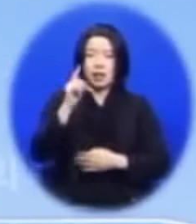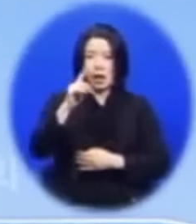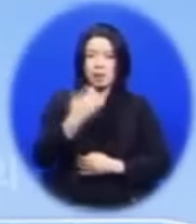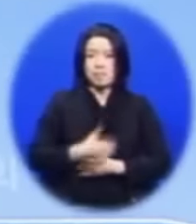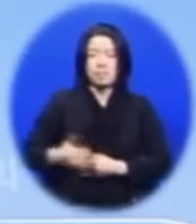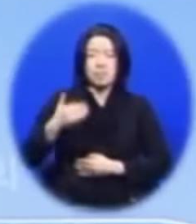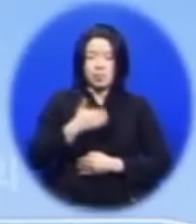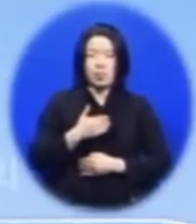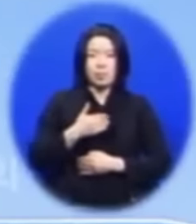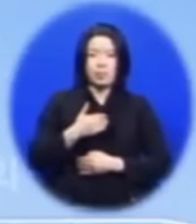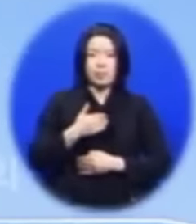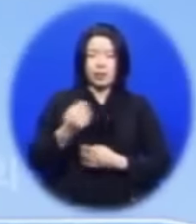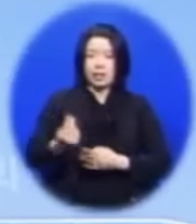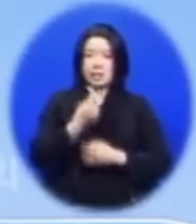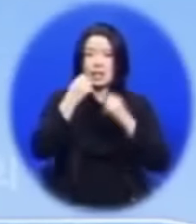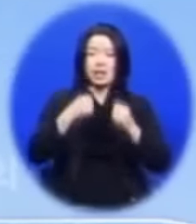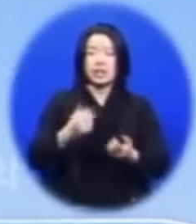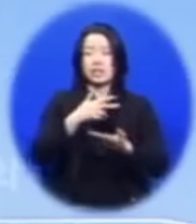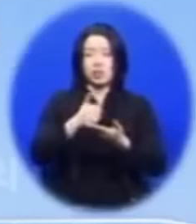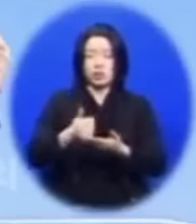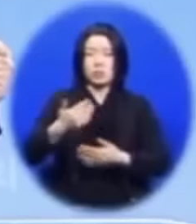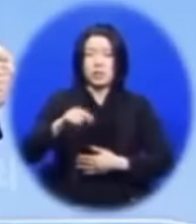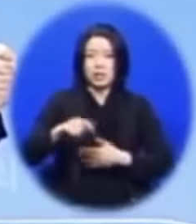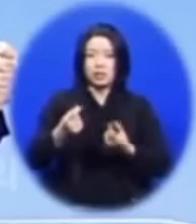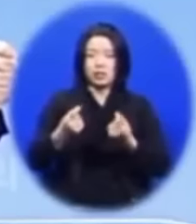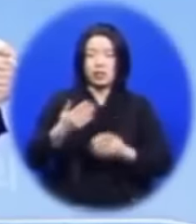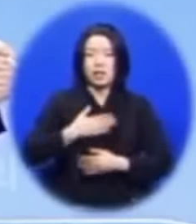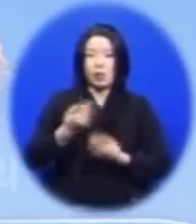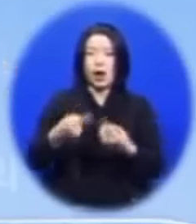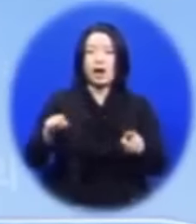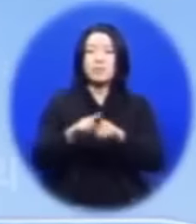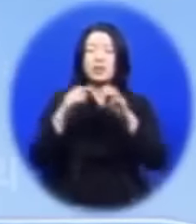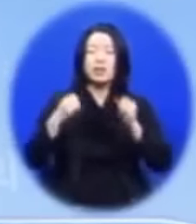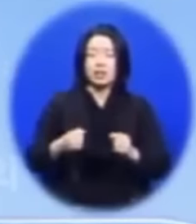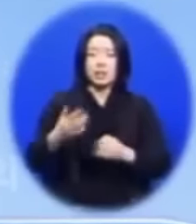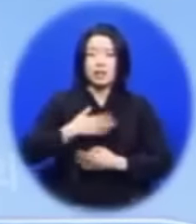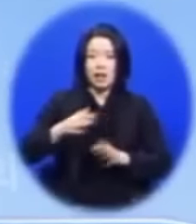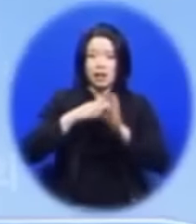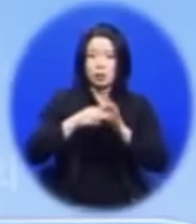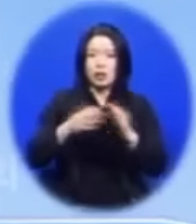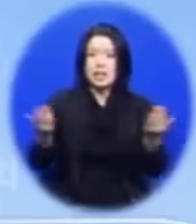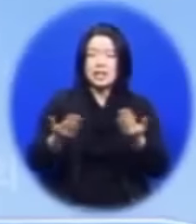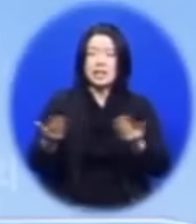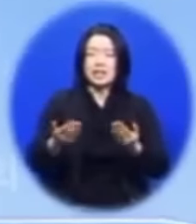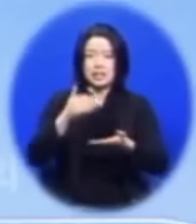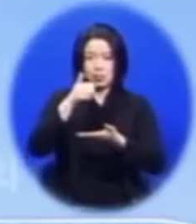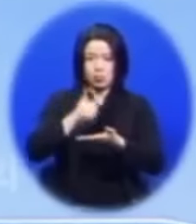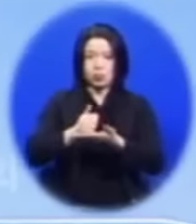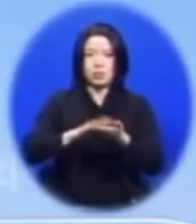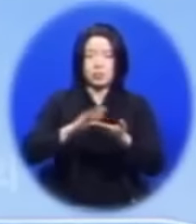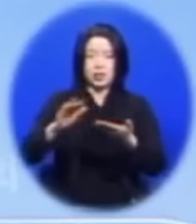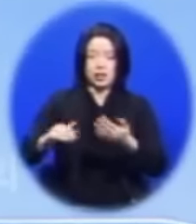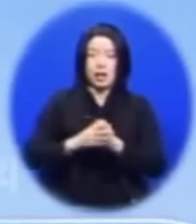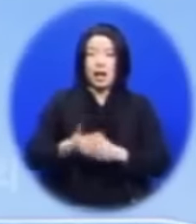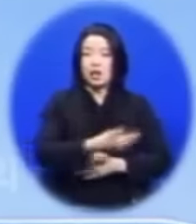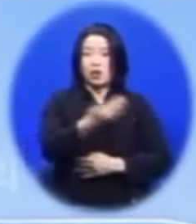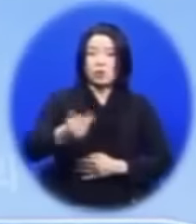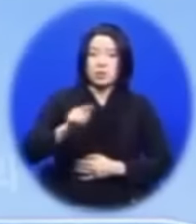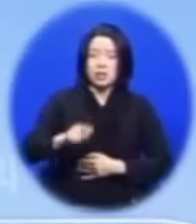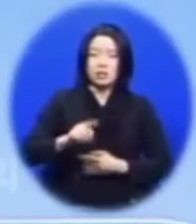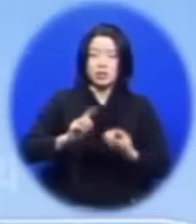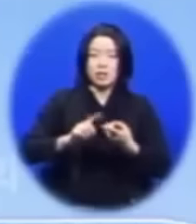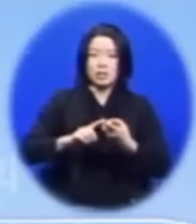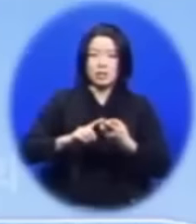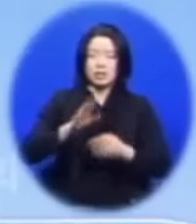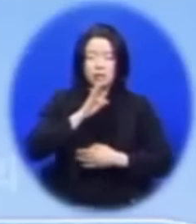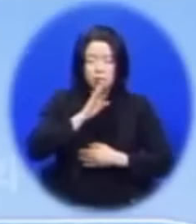거예요 살아계신 주님은 이렇게 나와 같이 계신 나를 통해서 일하시는 분이세요 여러분이이 사실을 정말